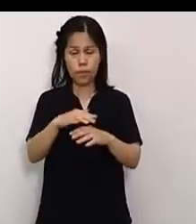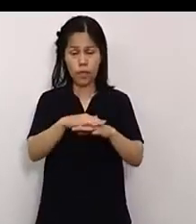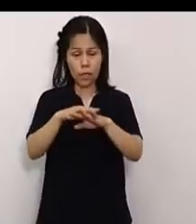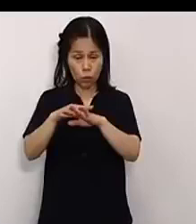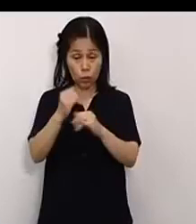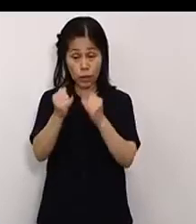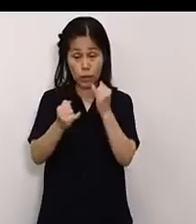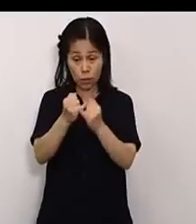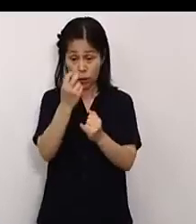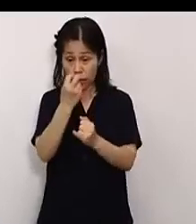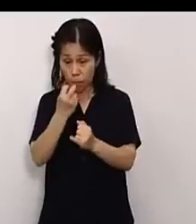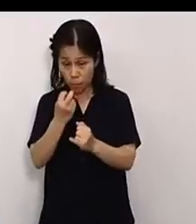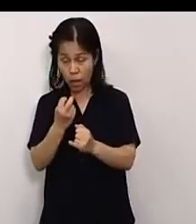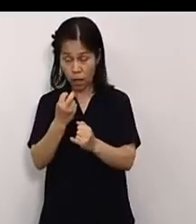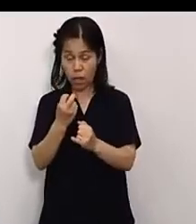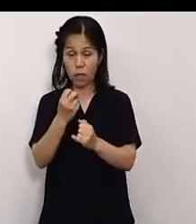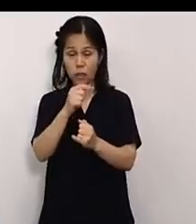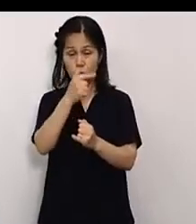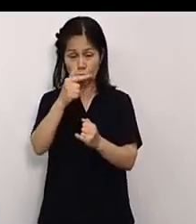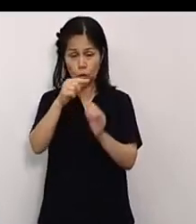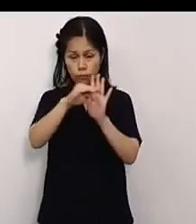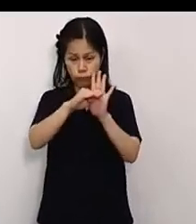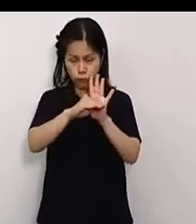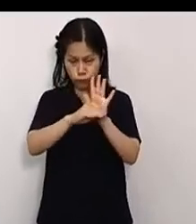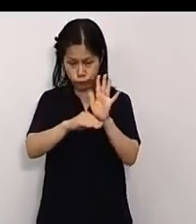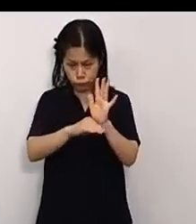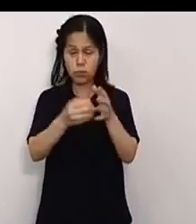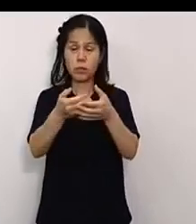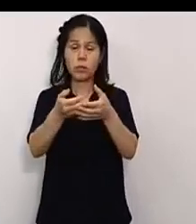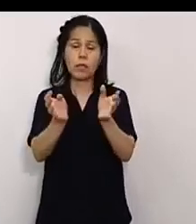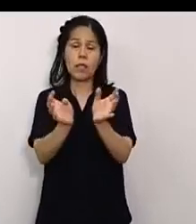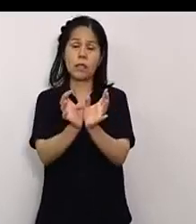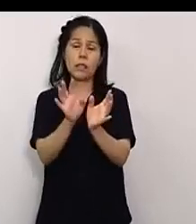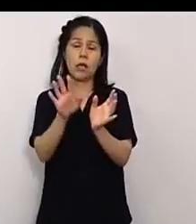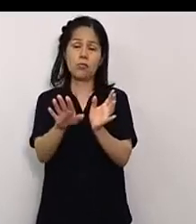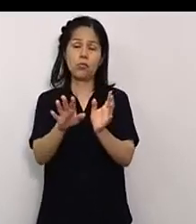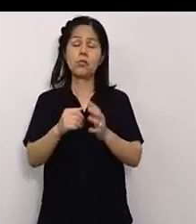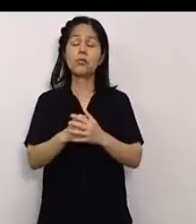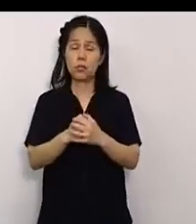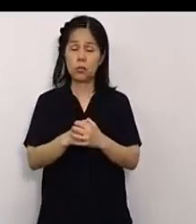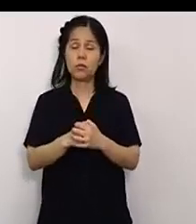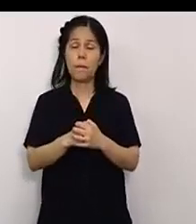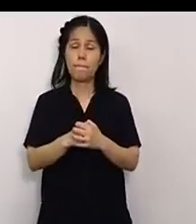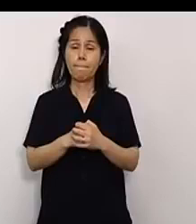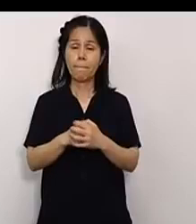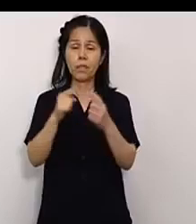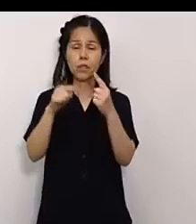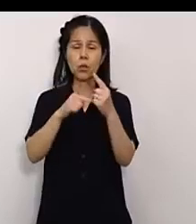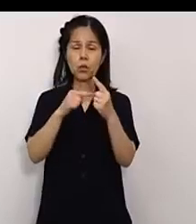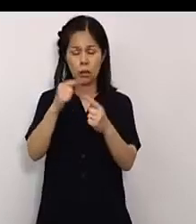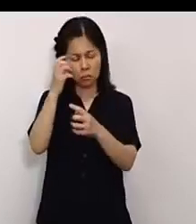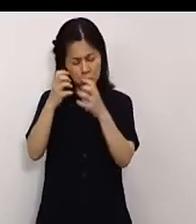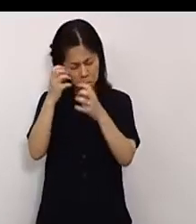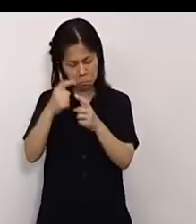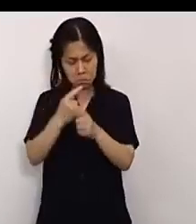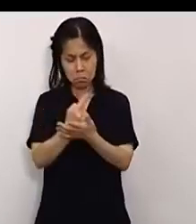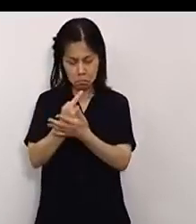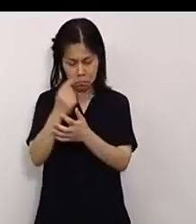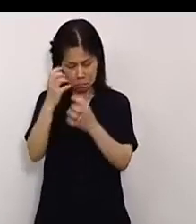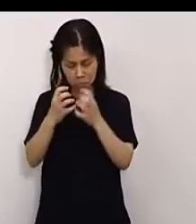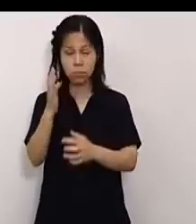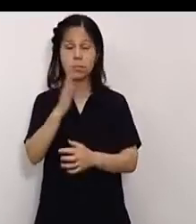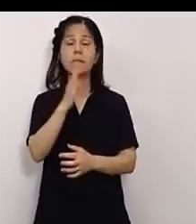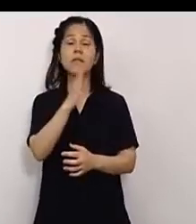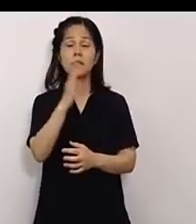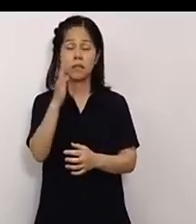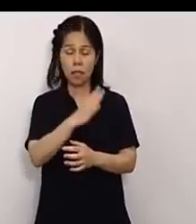とかを調べればかなりそういう団体っていうのは出てくると思いますので、一人で悩まないでそういう相